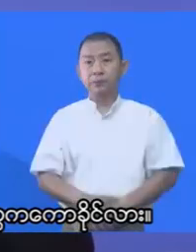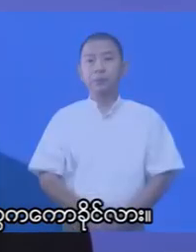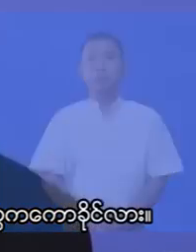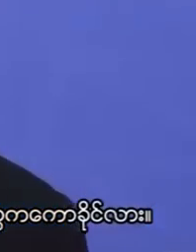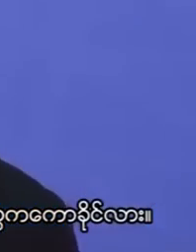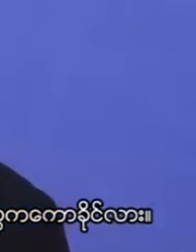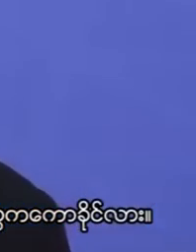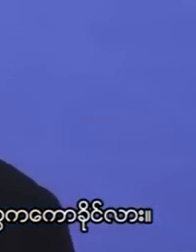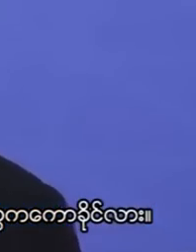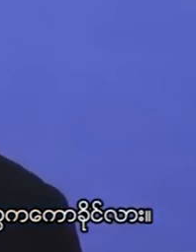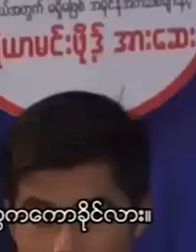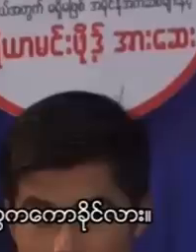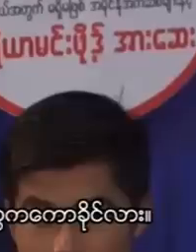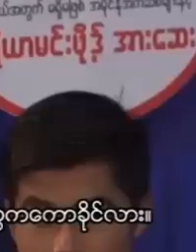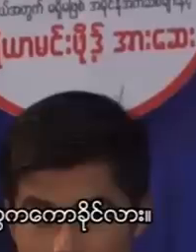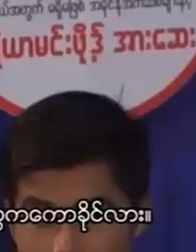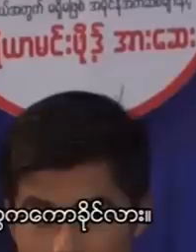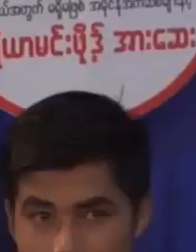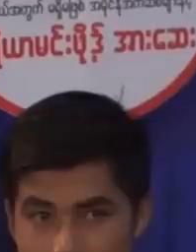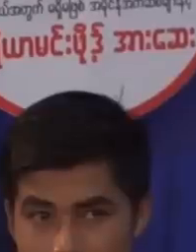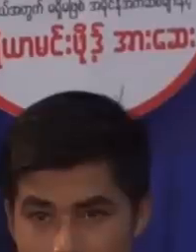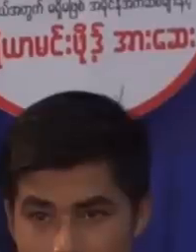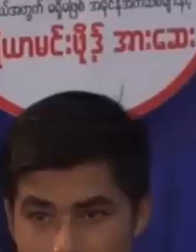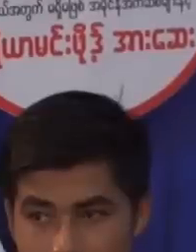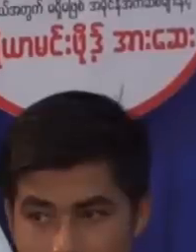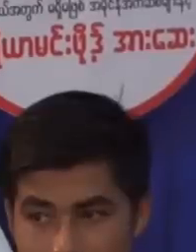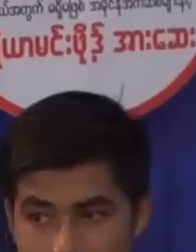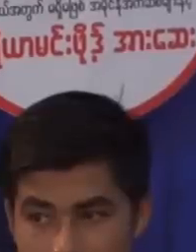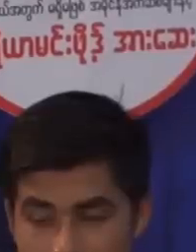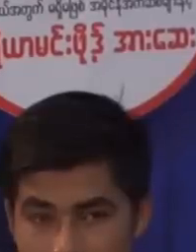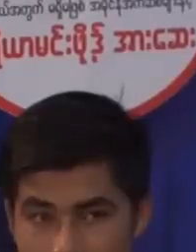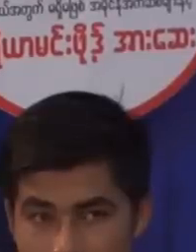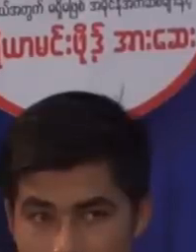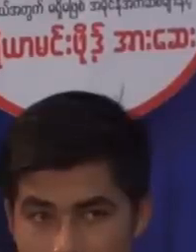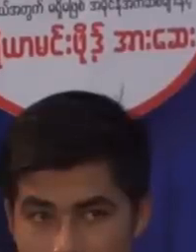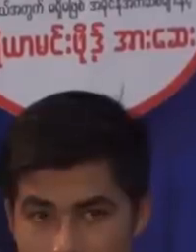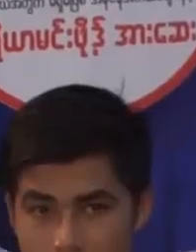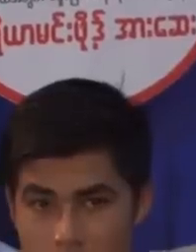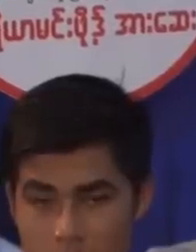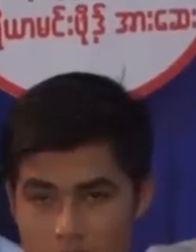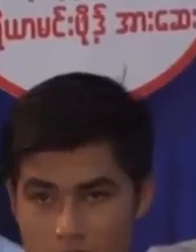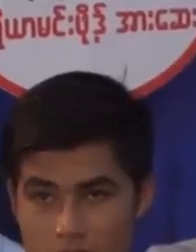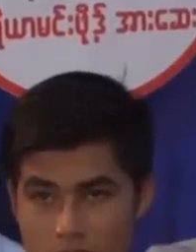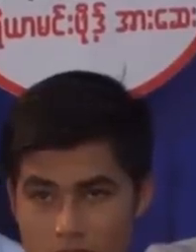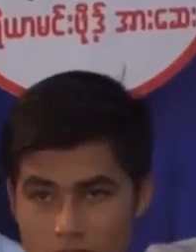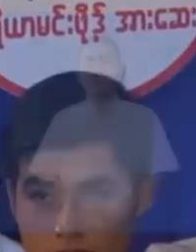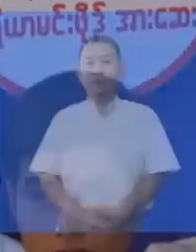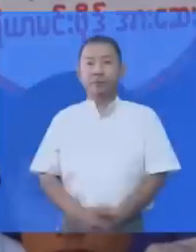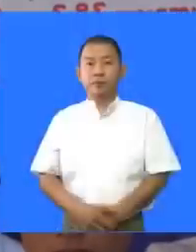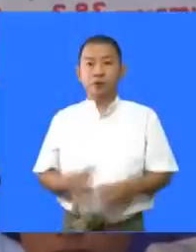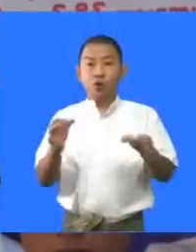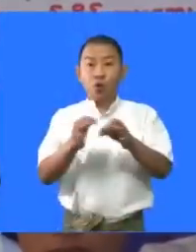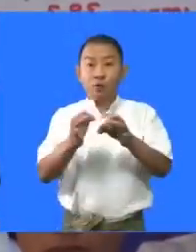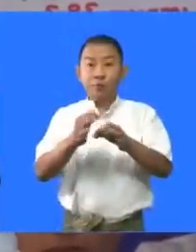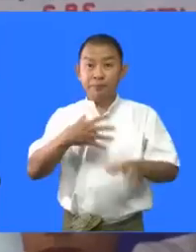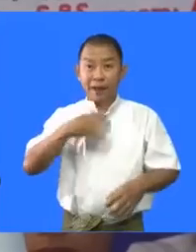ဇက်လန်းနေဇက်အိမ်နေရောခိုင်လား ပြဿနာကတော့ဇက်လန်းဇက်အိမ်ခိုင်မှမှုပေါ့နော်ဇက်လန်းဇက်အိမ်ခိုင်မှမှုဆို